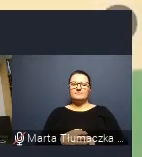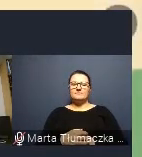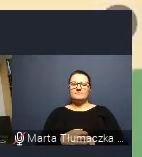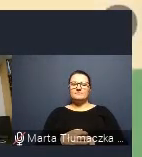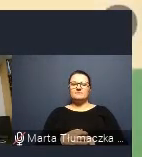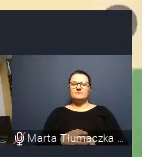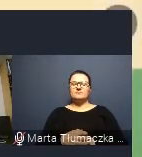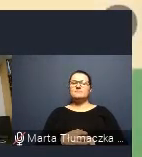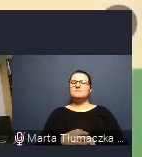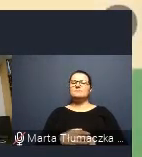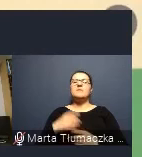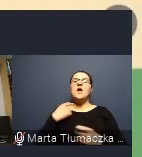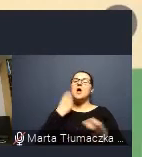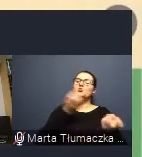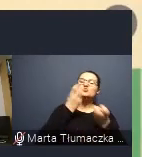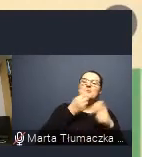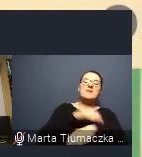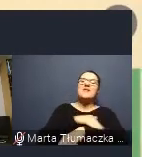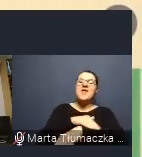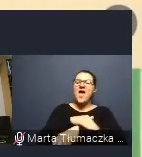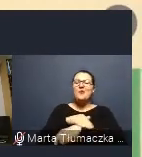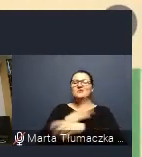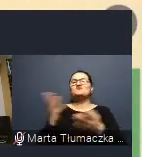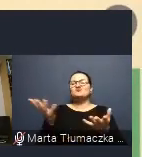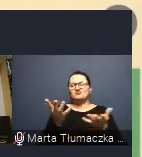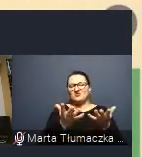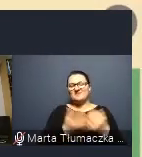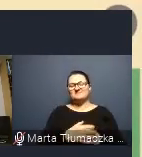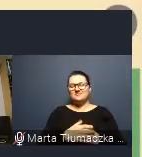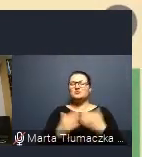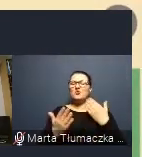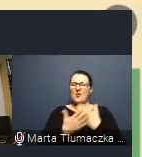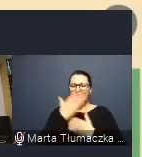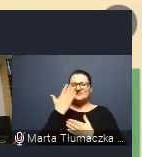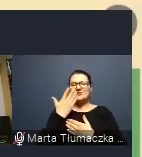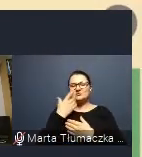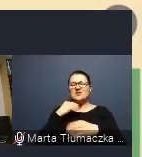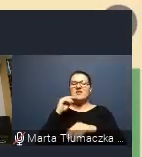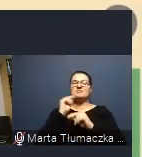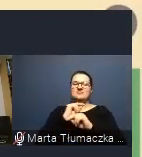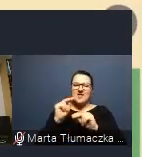Gdzie szukałam materiałów? Okazało się, bo w terapii takiej